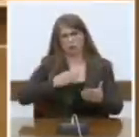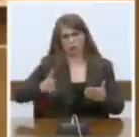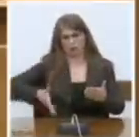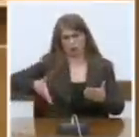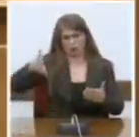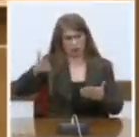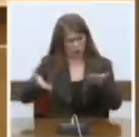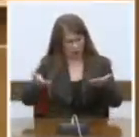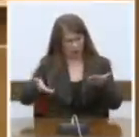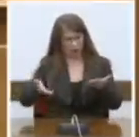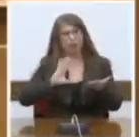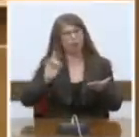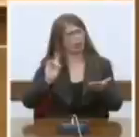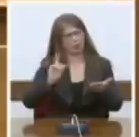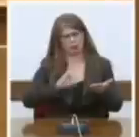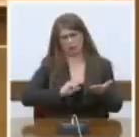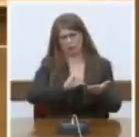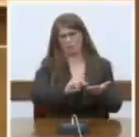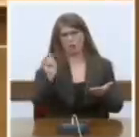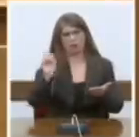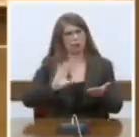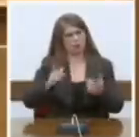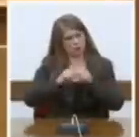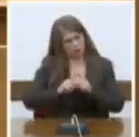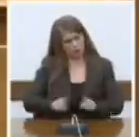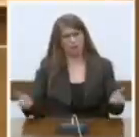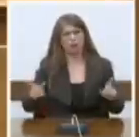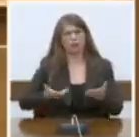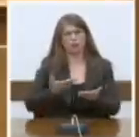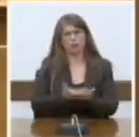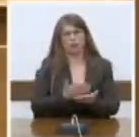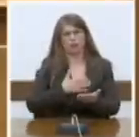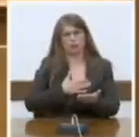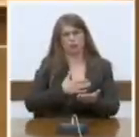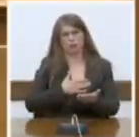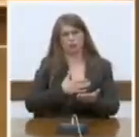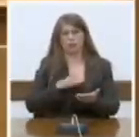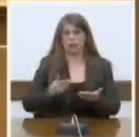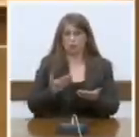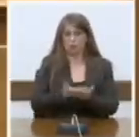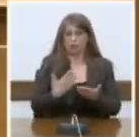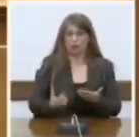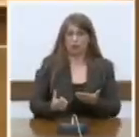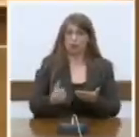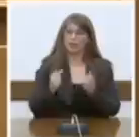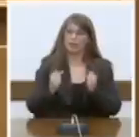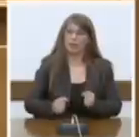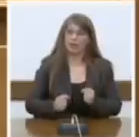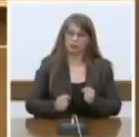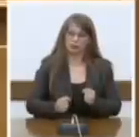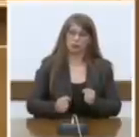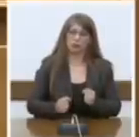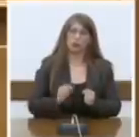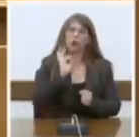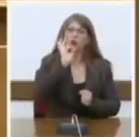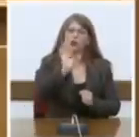πολιτικών. Δεν έχουμε την ίδια πολιτική. Έχουμε μια τελείως διαφορετική πρόταση. Η πρότασή μας στηρίζεται στους εξής βασικούς πυλώνες.